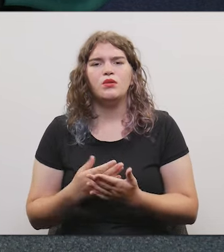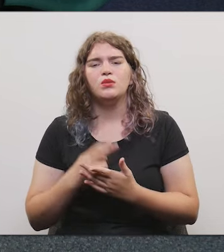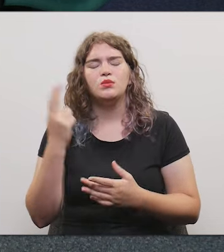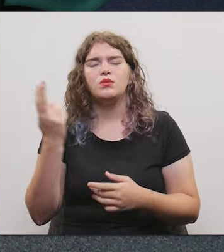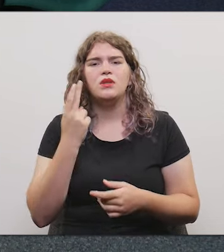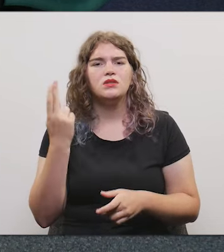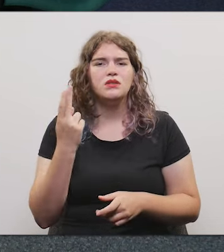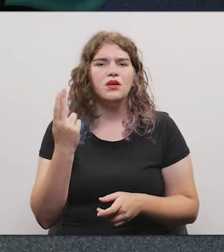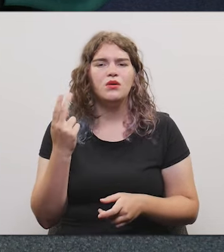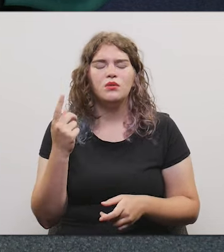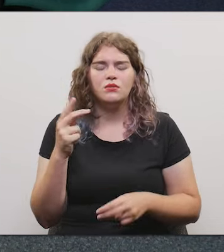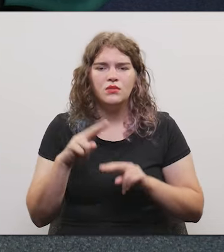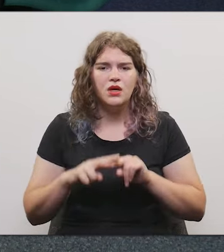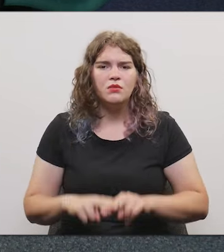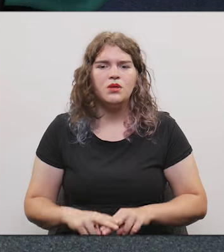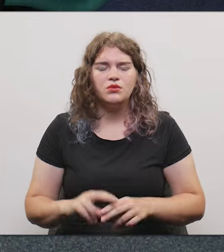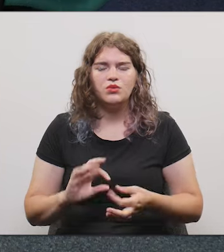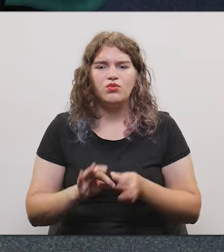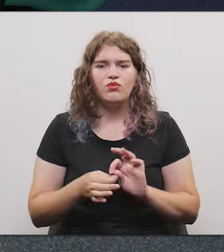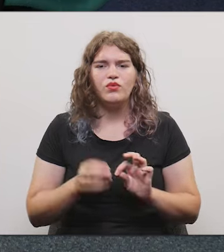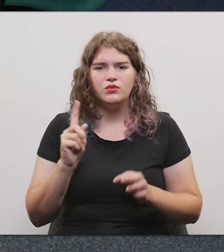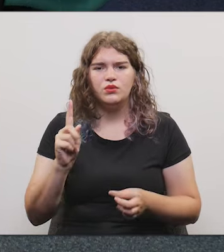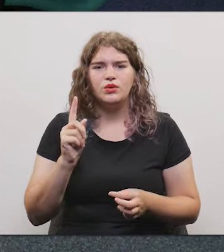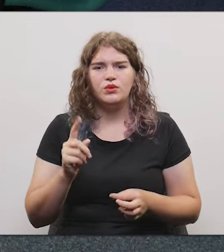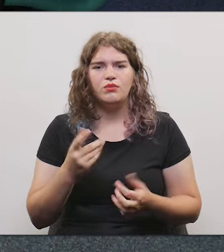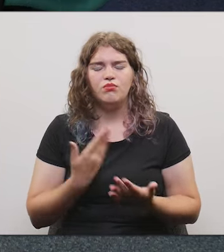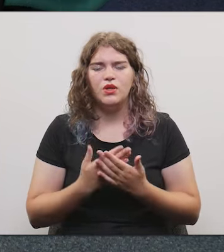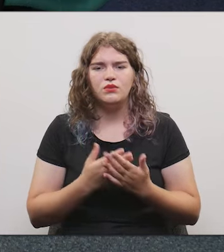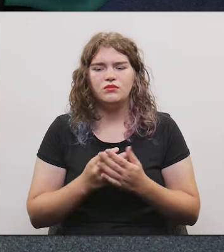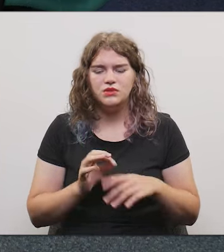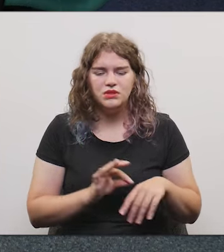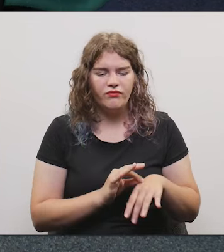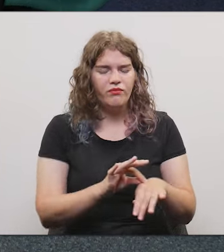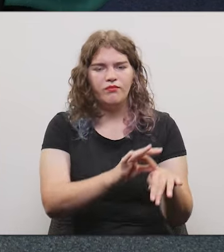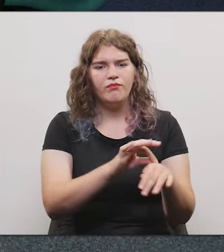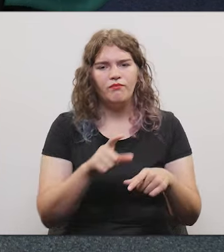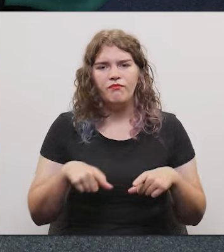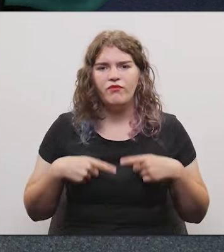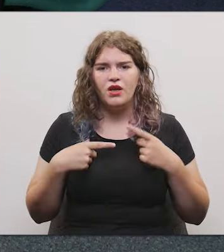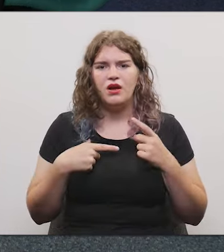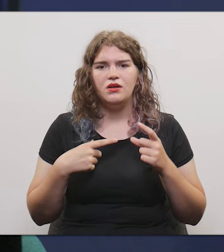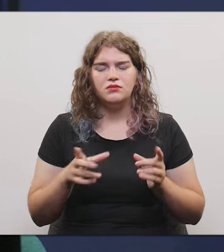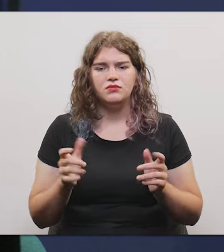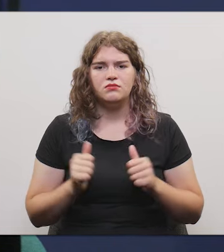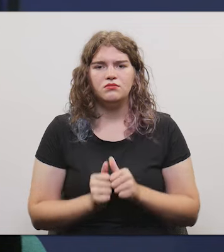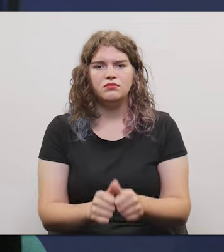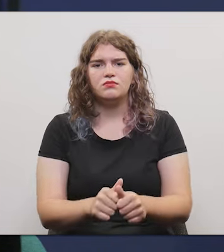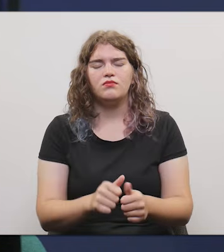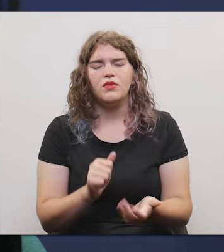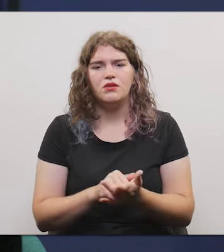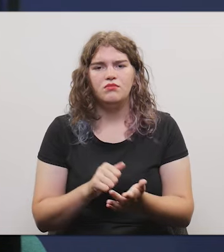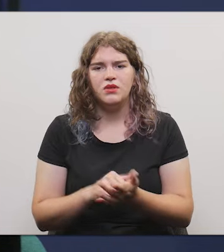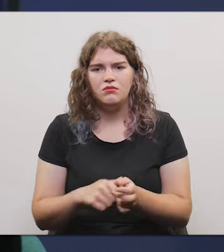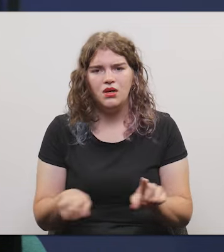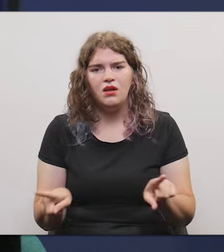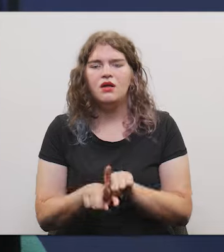Pentru că Dumnezeu ne-a lăsat cuvântul Lui ca să ne ghidăm viața după